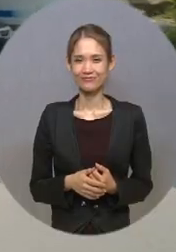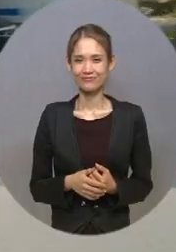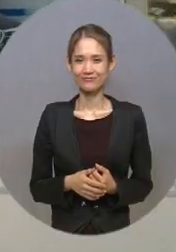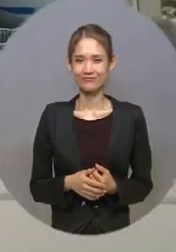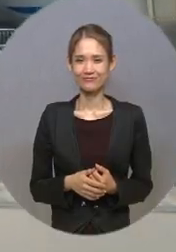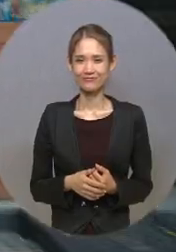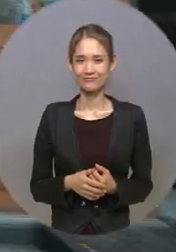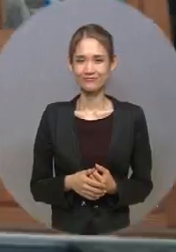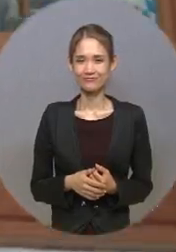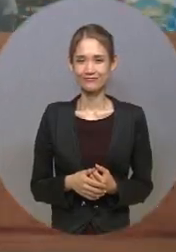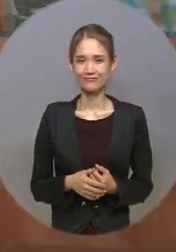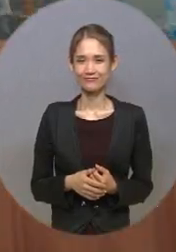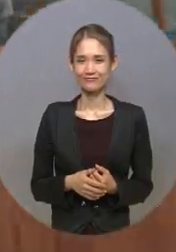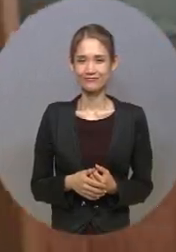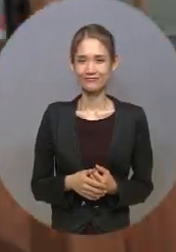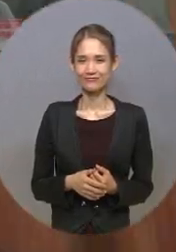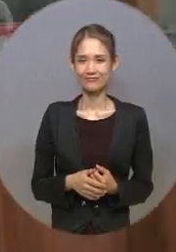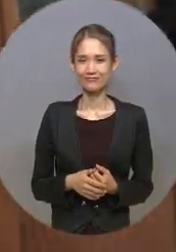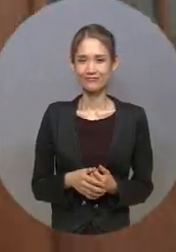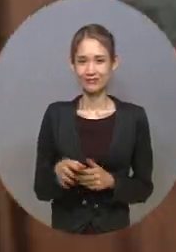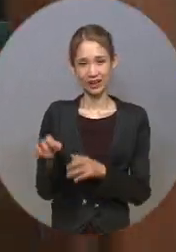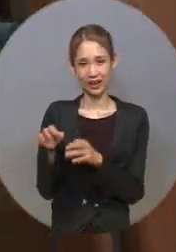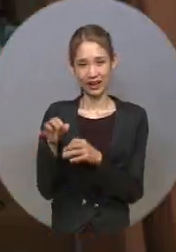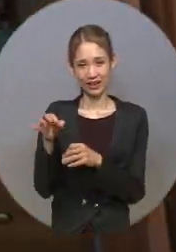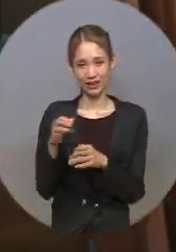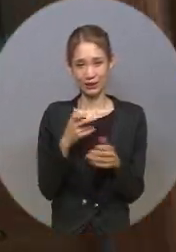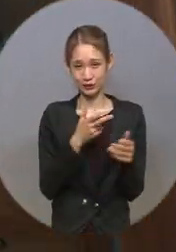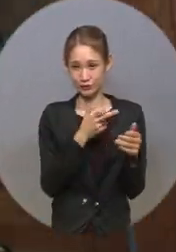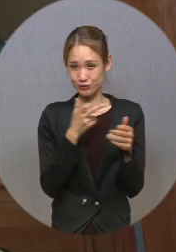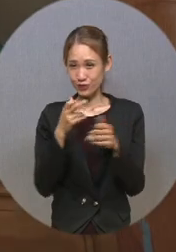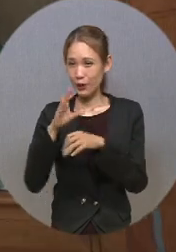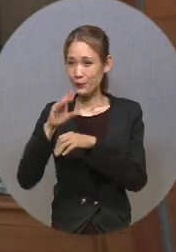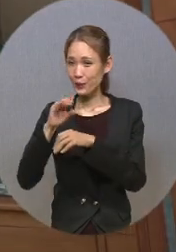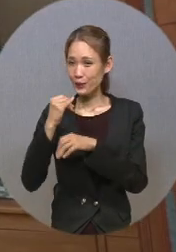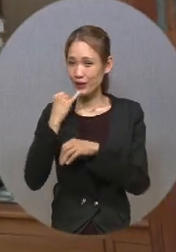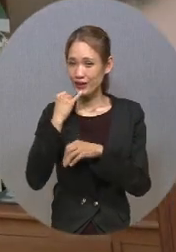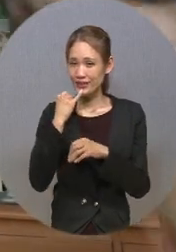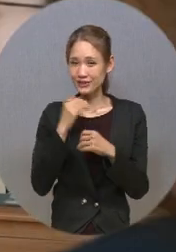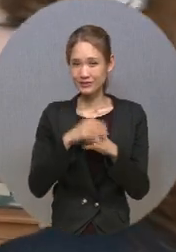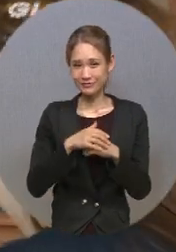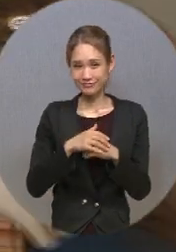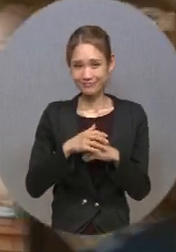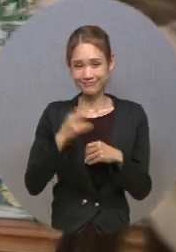사장님 안녕하세요. 저 혹시 여기도 가게도 안에도 좀 찍어도 될까요, 저희가?